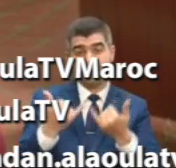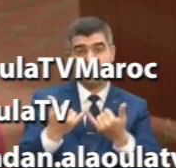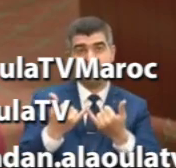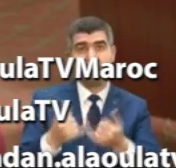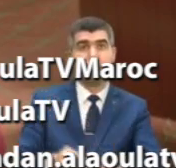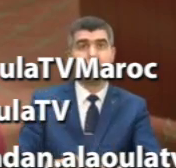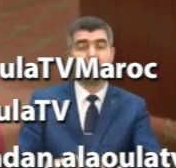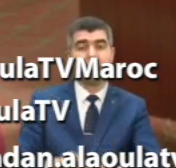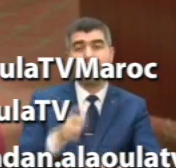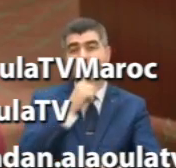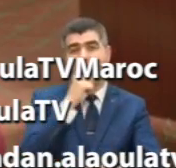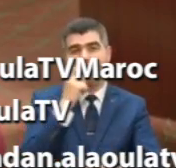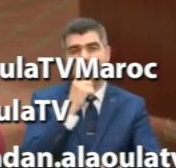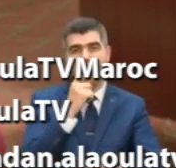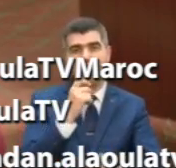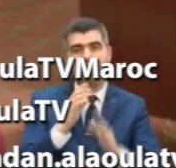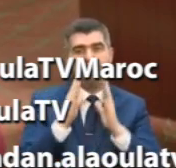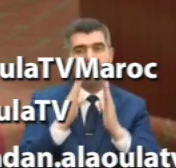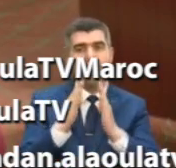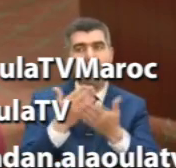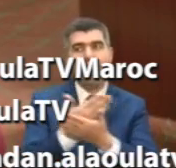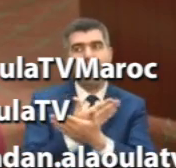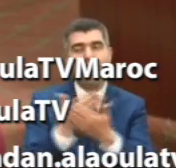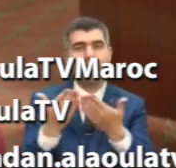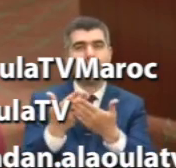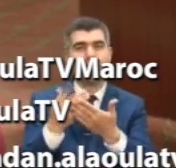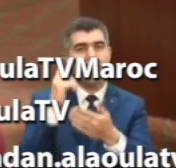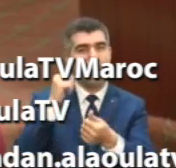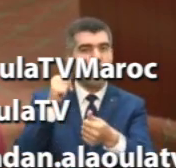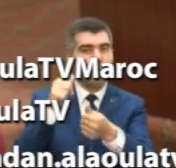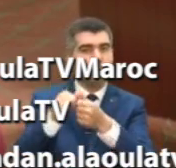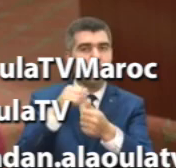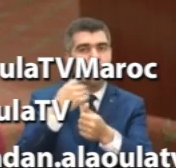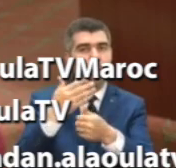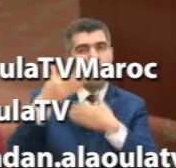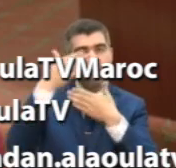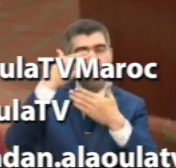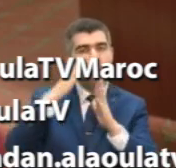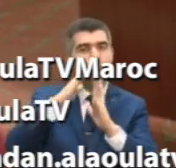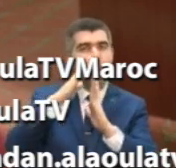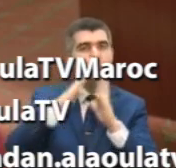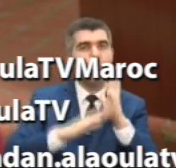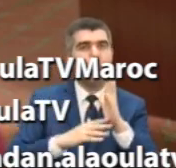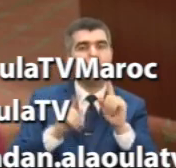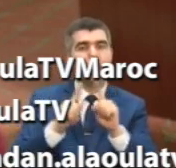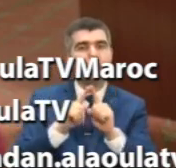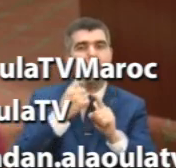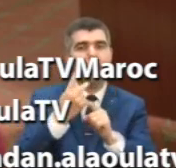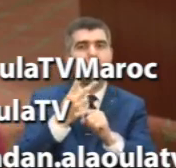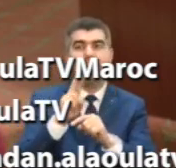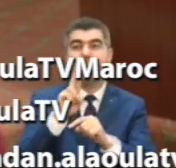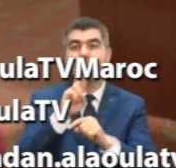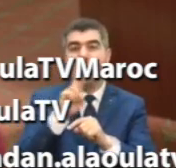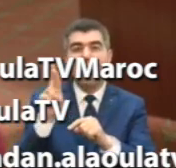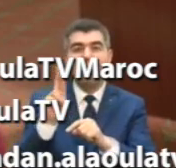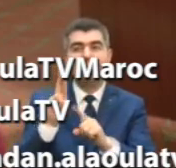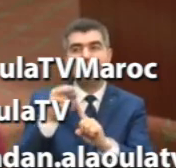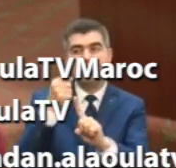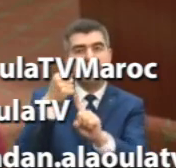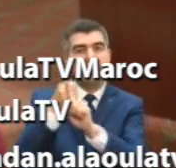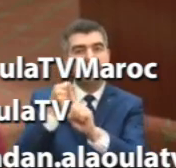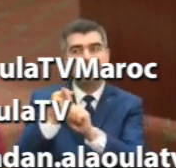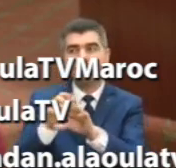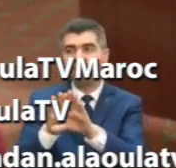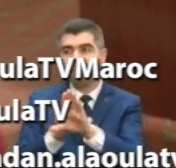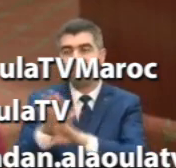ان اذكر بان المغاربه تاريخيا يحيطنا المؤسسه الملكيه وانشطه جلاله